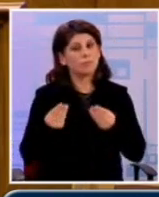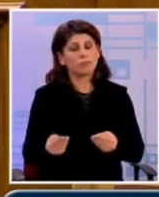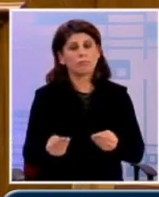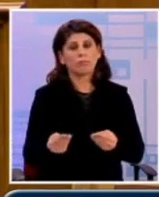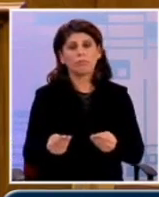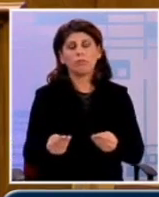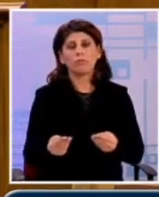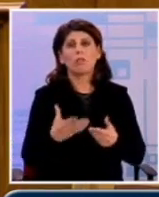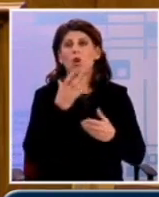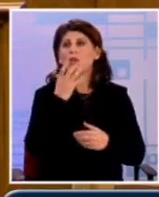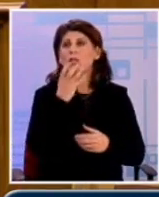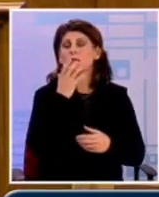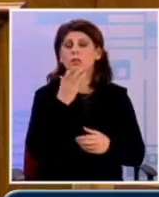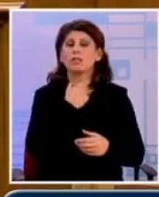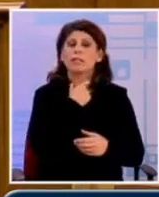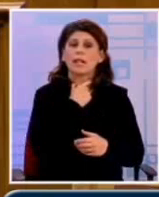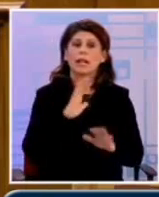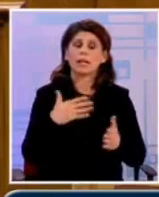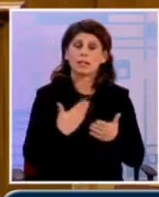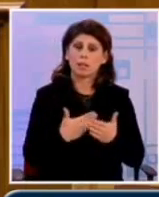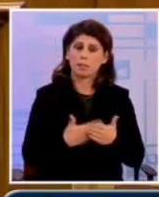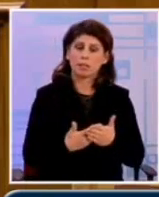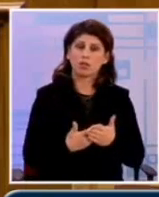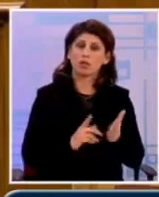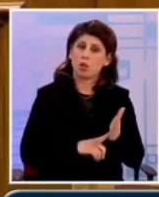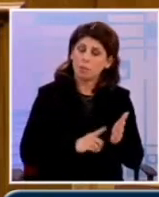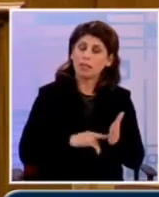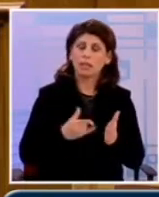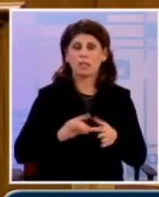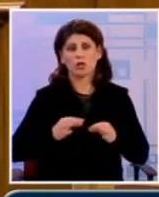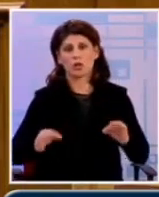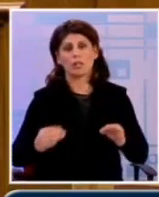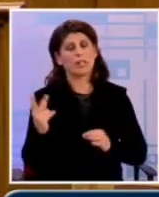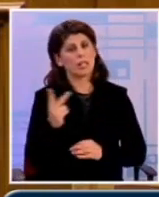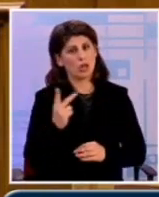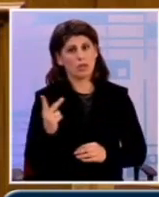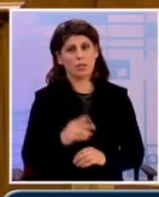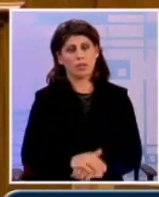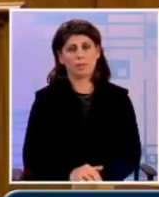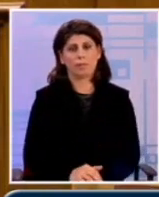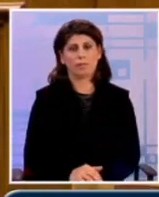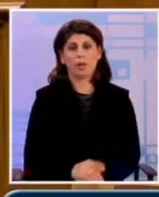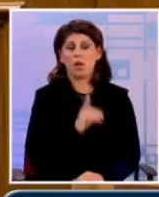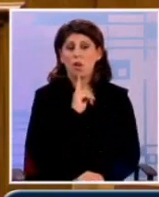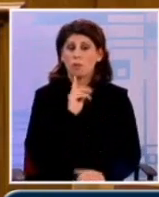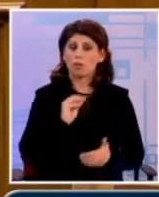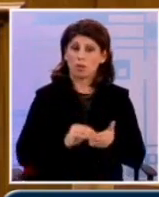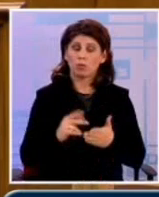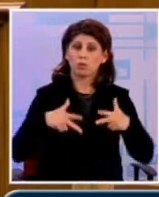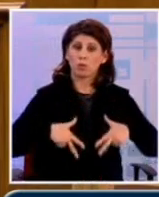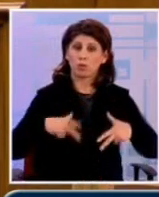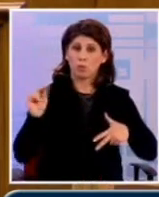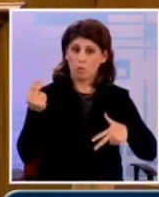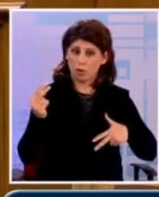τροφή και οξυγόνο στην αναγκαία τεκμηρίωση, είτε νομική, είτε ιστορική, είτε κοινωνική. Όπως και επίσης το Υπουργείο